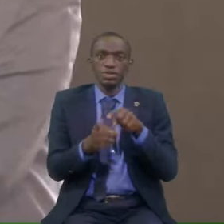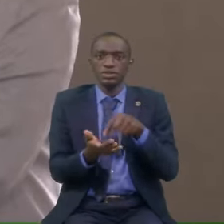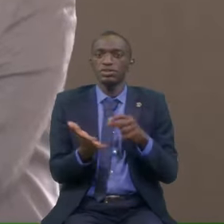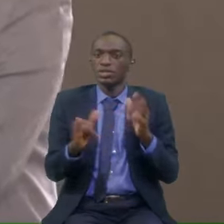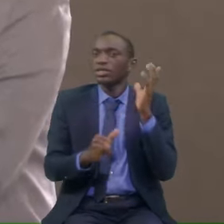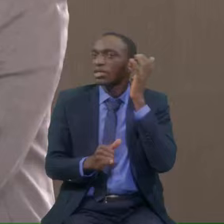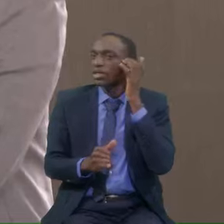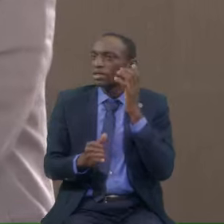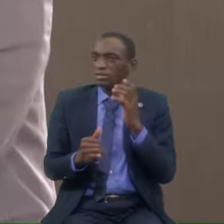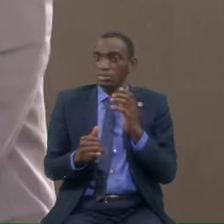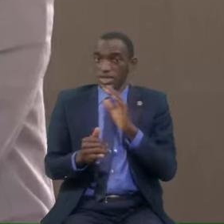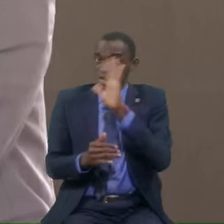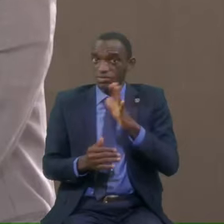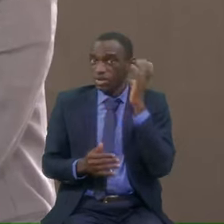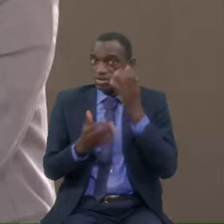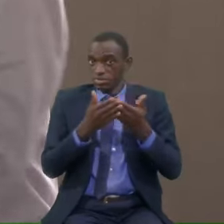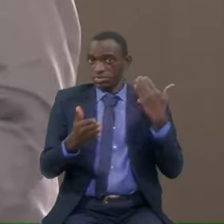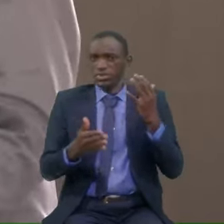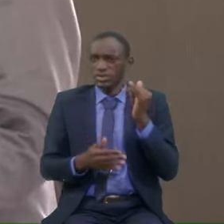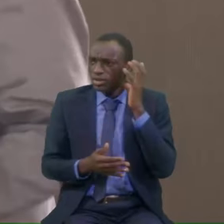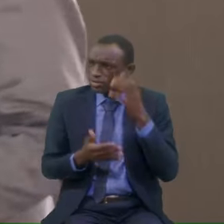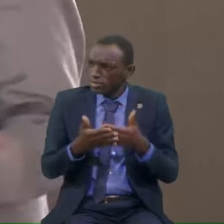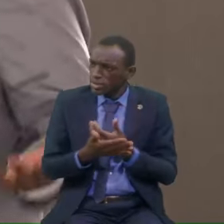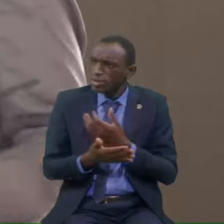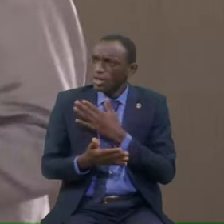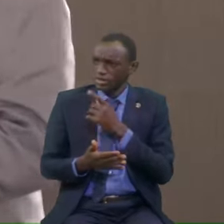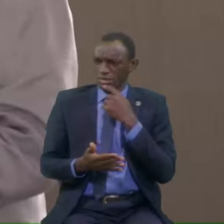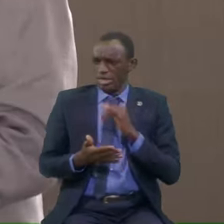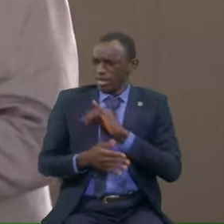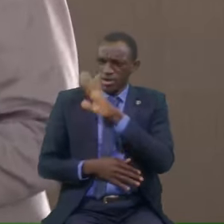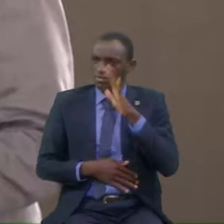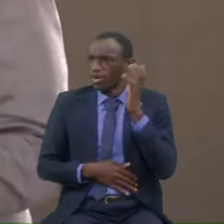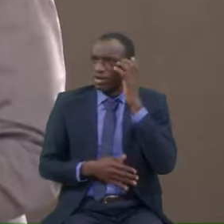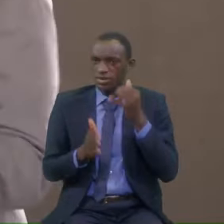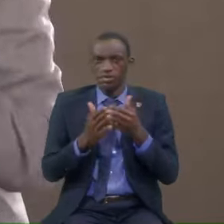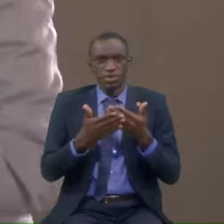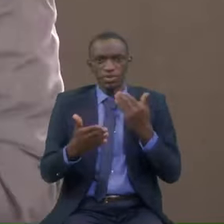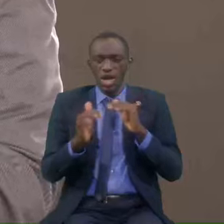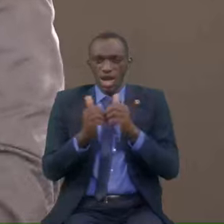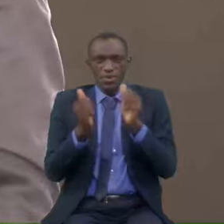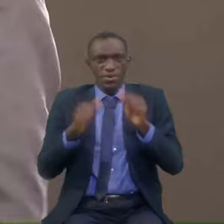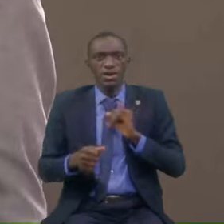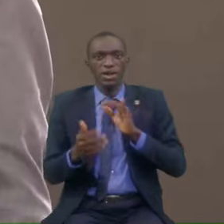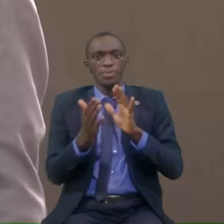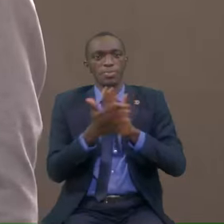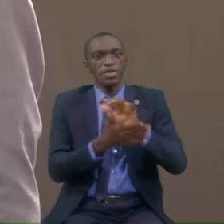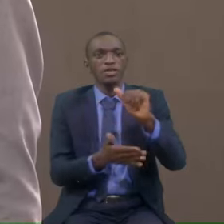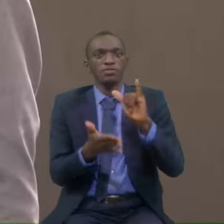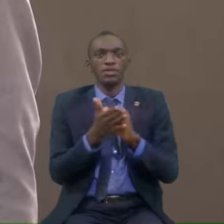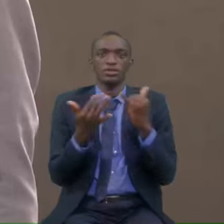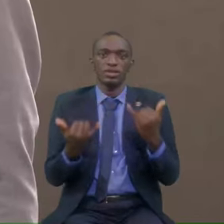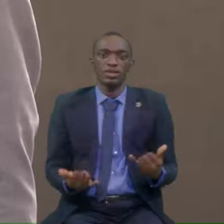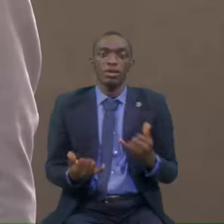entendu, je n'ai jamais entendu ça avant, hein. Je n'ai jamais cru à ça avant, hein. Alors comment est-ce que je peux croire à ça maintenant? Quand